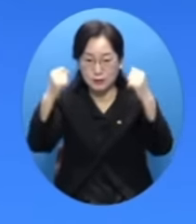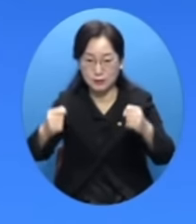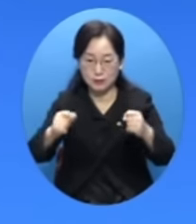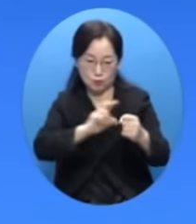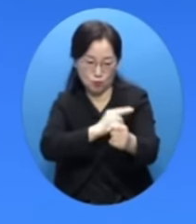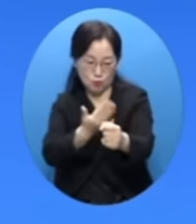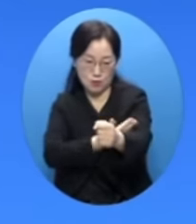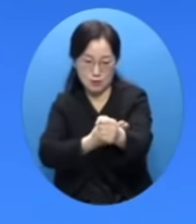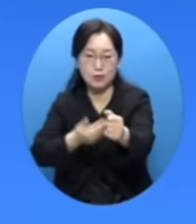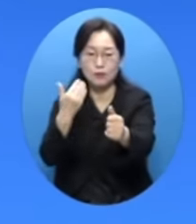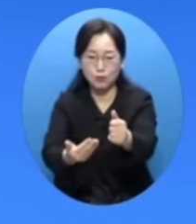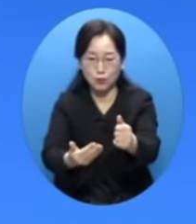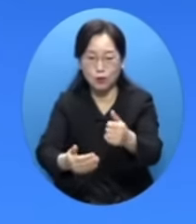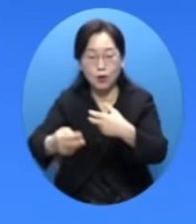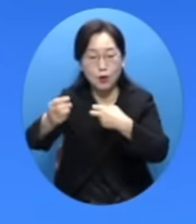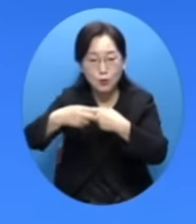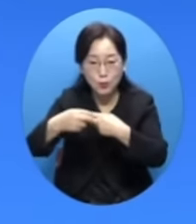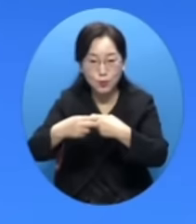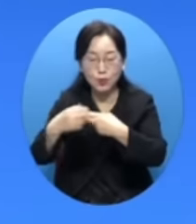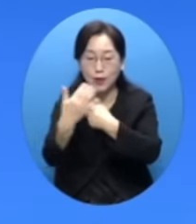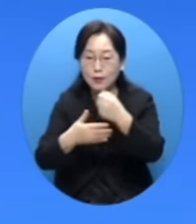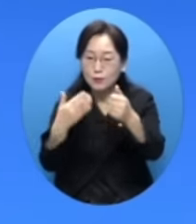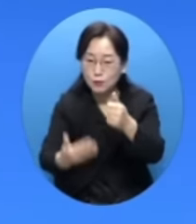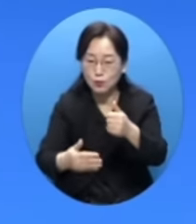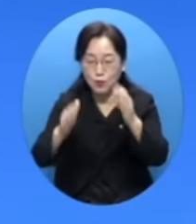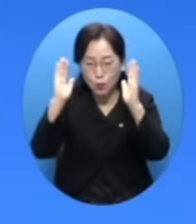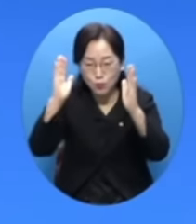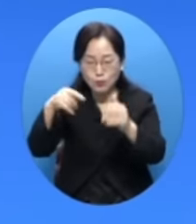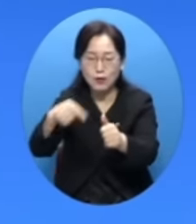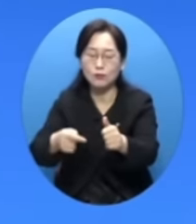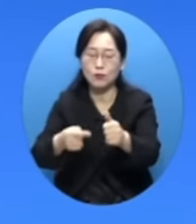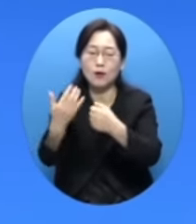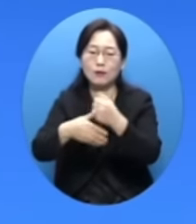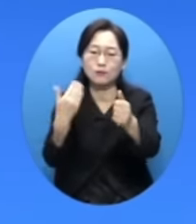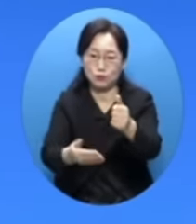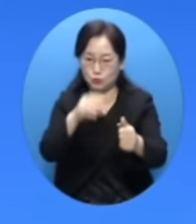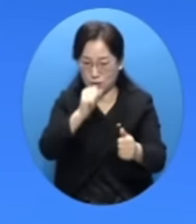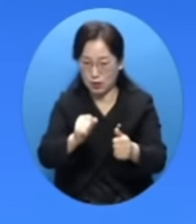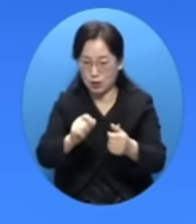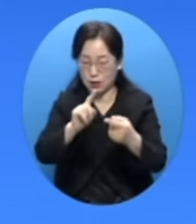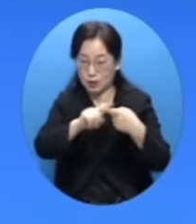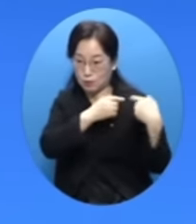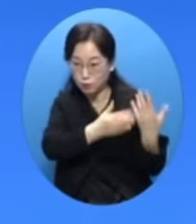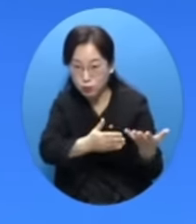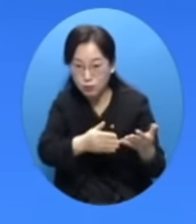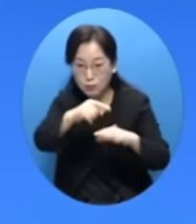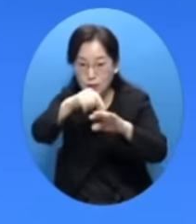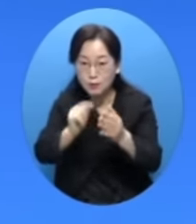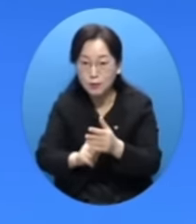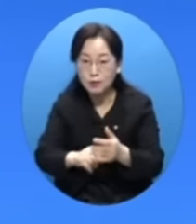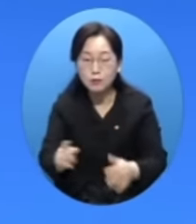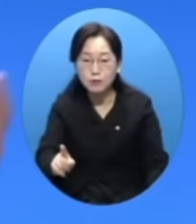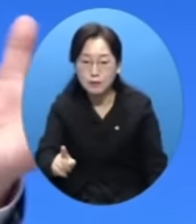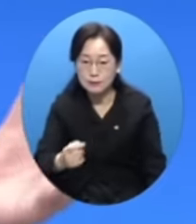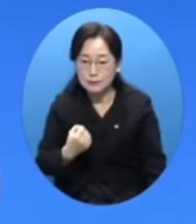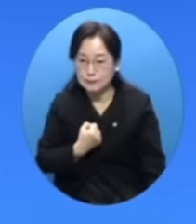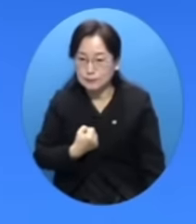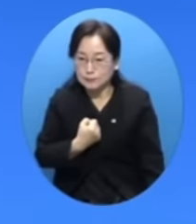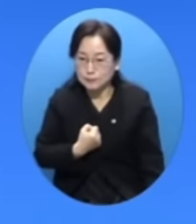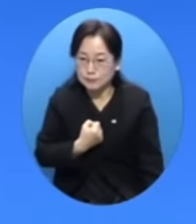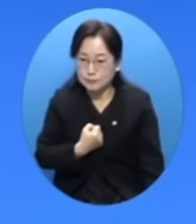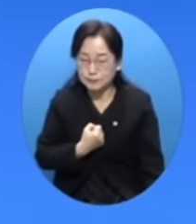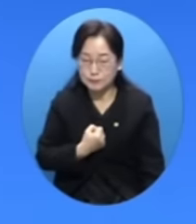이 아이들에게 의료 혜택과 교육 혜택은 줘야 된다. 왜냐하면 이 아이들을 그냥 내버려 두면 그 마음에 한을 품고 이 땅에